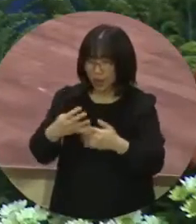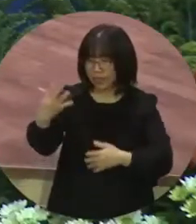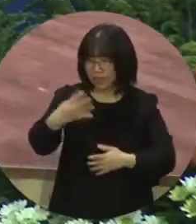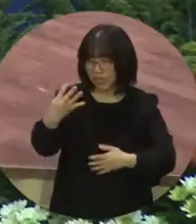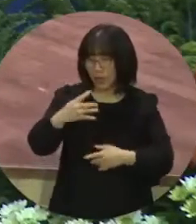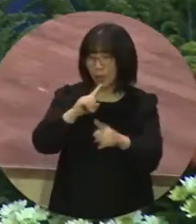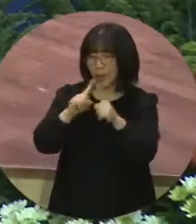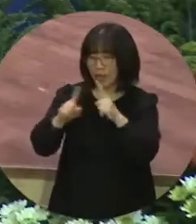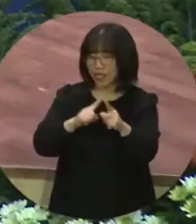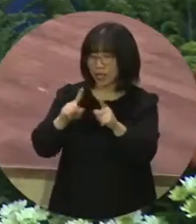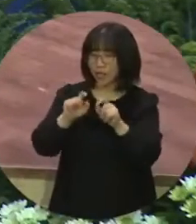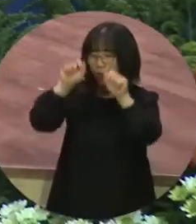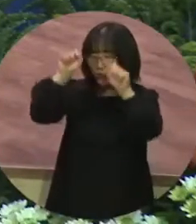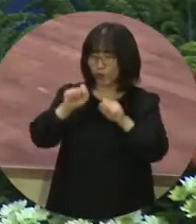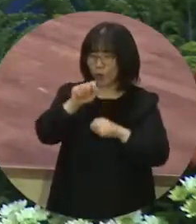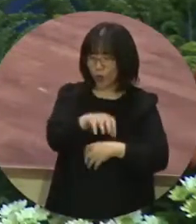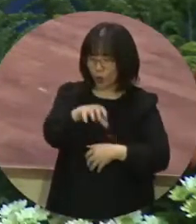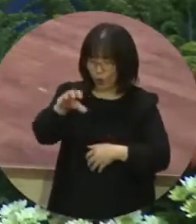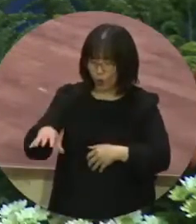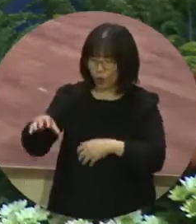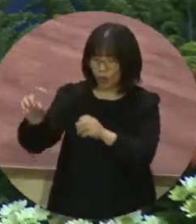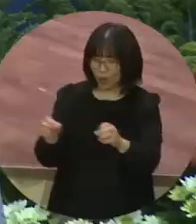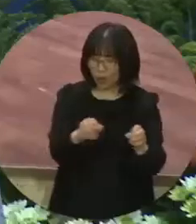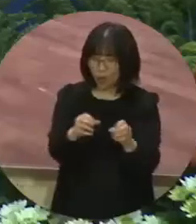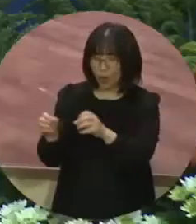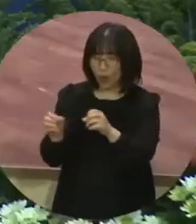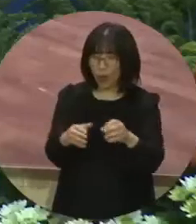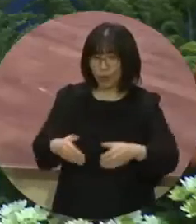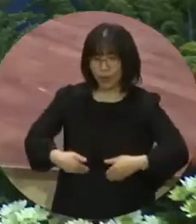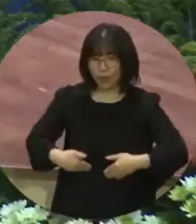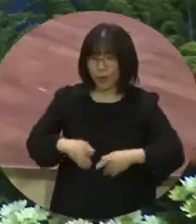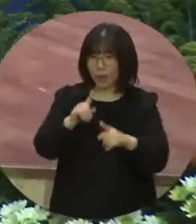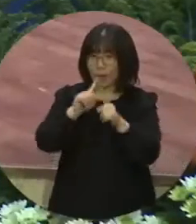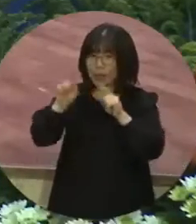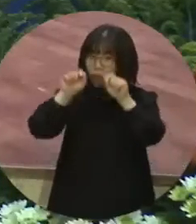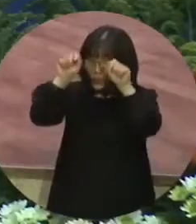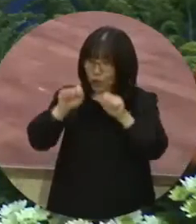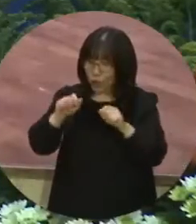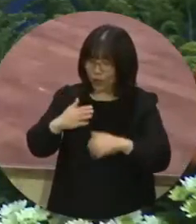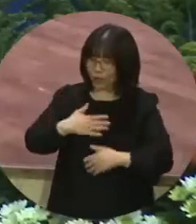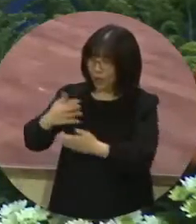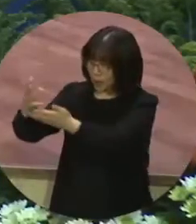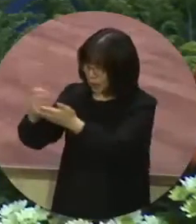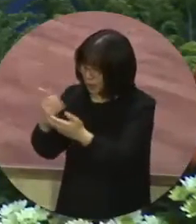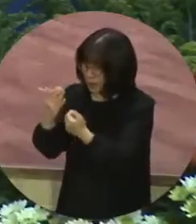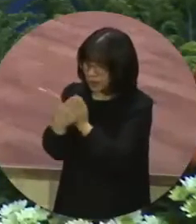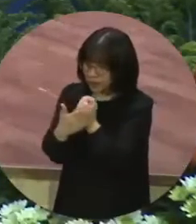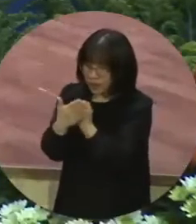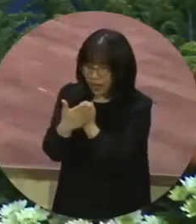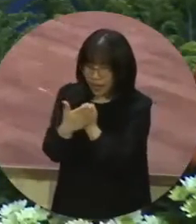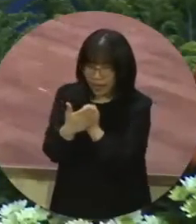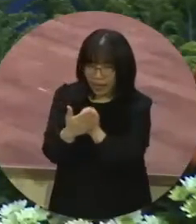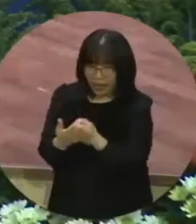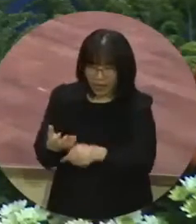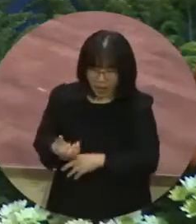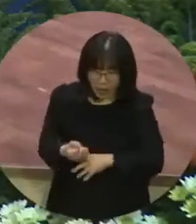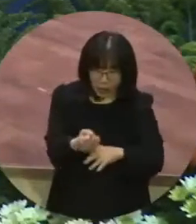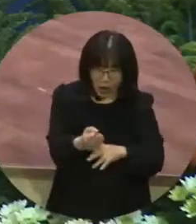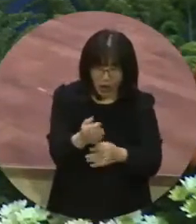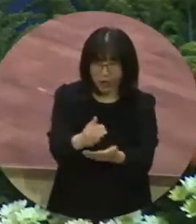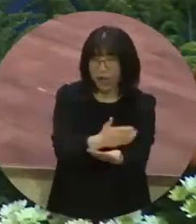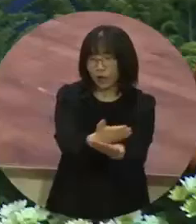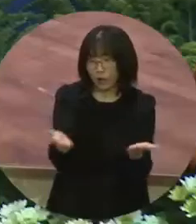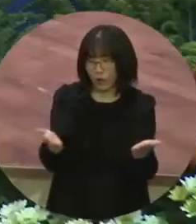현장에 포럼하시기 바랍니다. 이 말씀 운동은 내가 받은 은혜를 나누는 현장이에요. 왜 포럼이 안